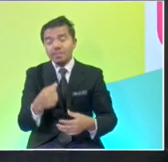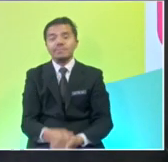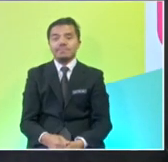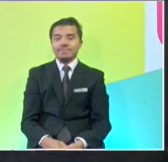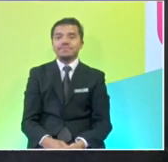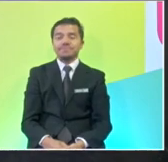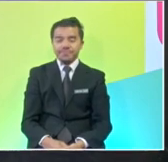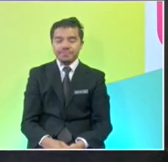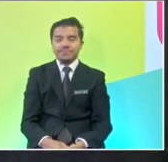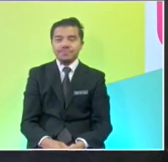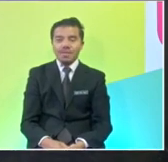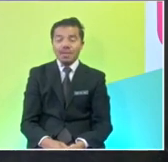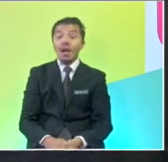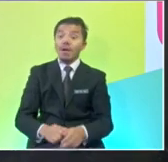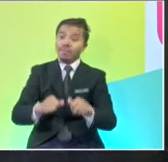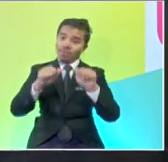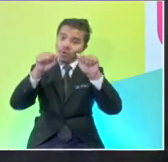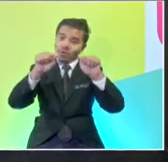dan cantik